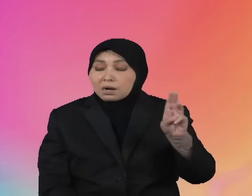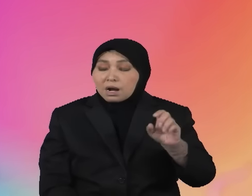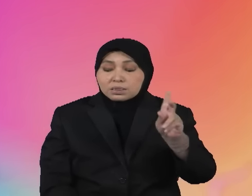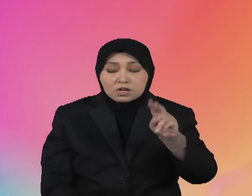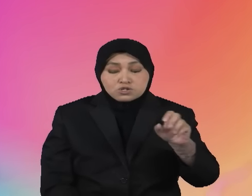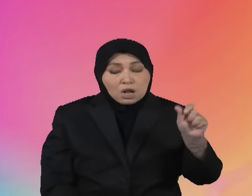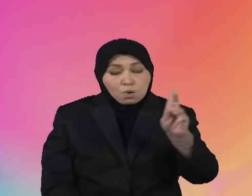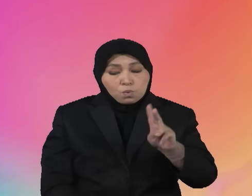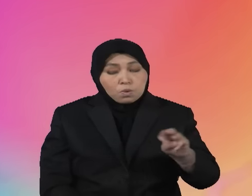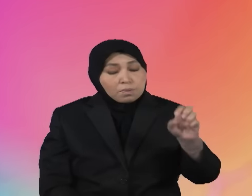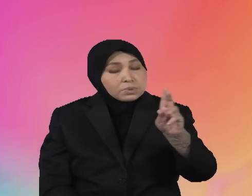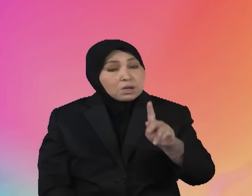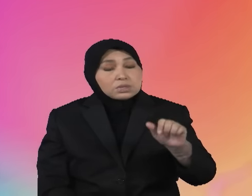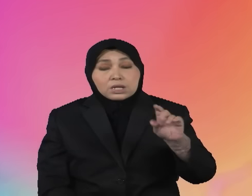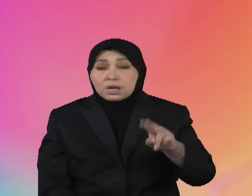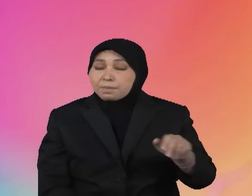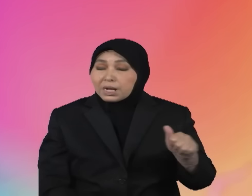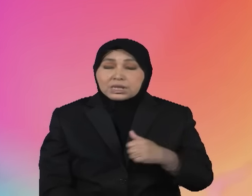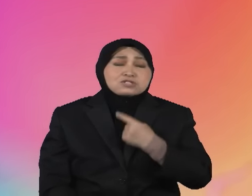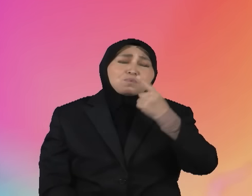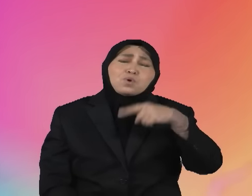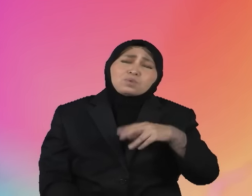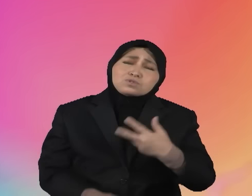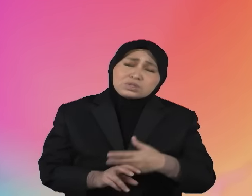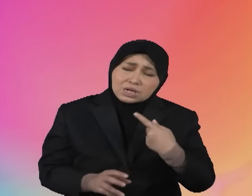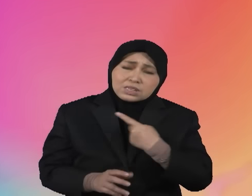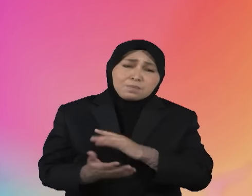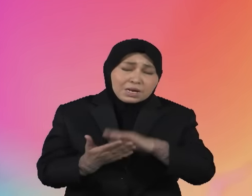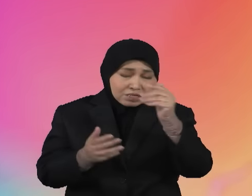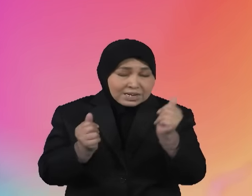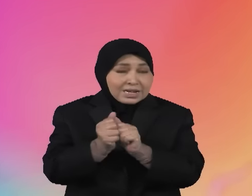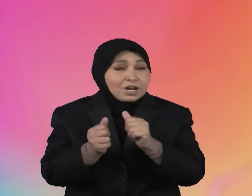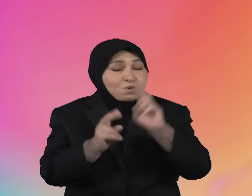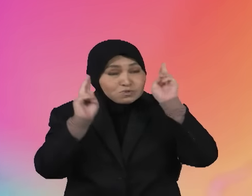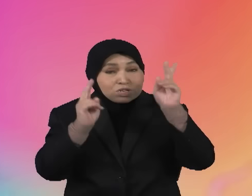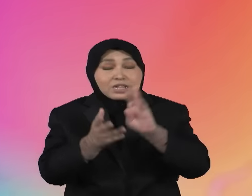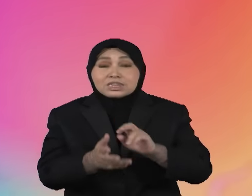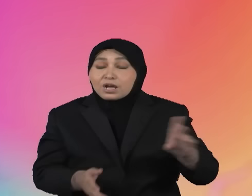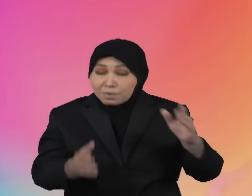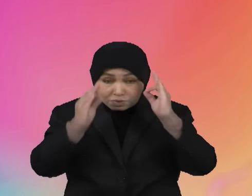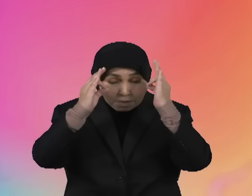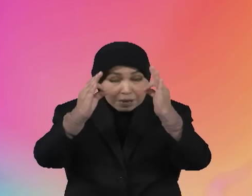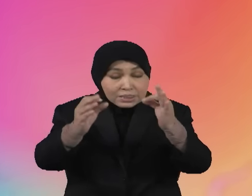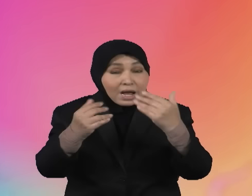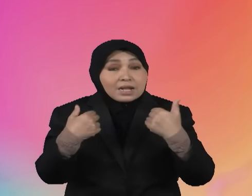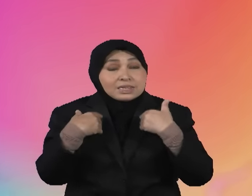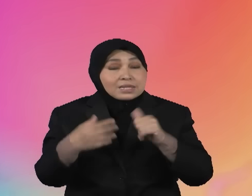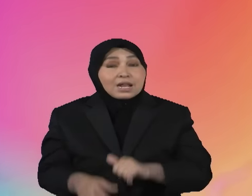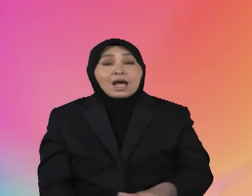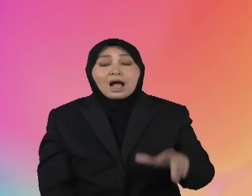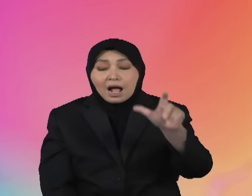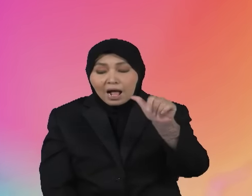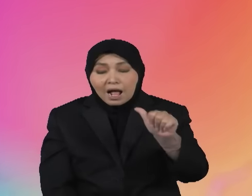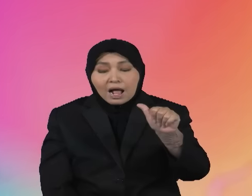annahumastahaqqa ithma. Nak sebut ni pun susah agaknya. Okay. Nanti kita belajar dengan Ustaz Til. Perkataan yang kita ingin fokuskan adalah